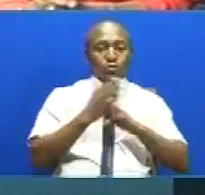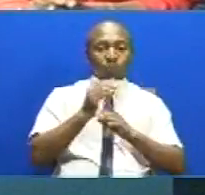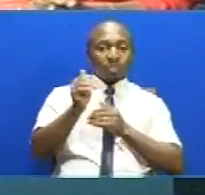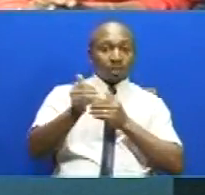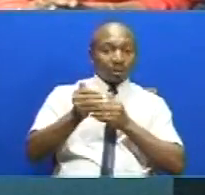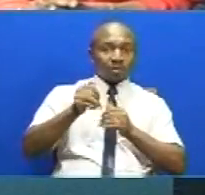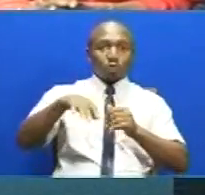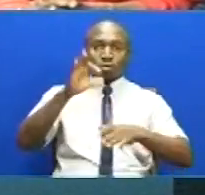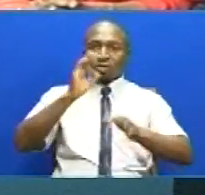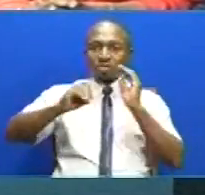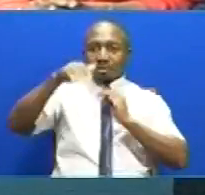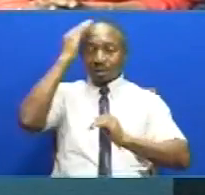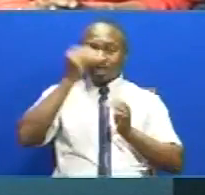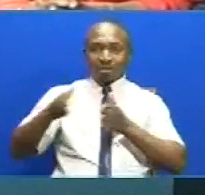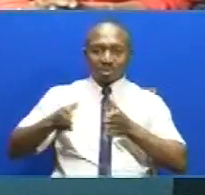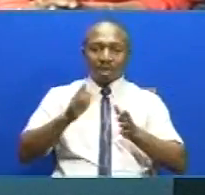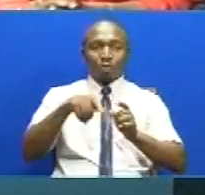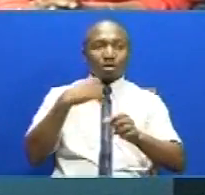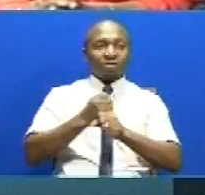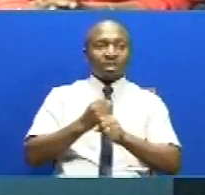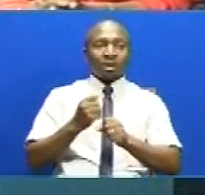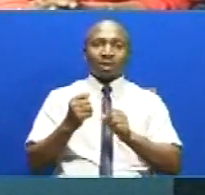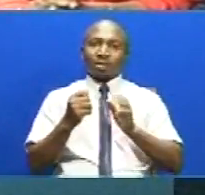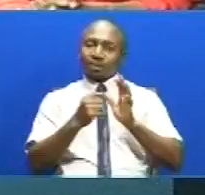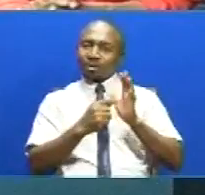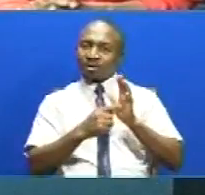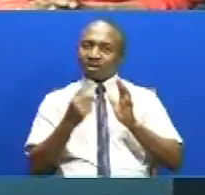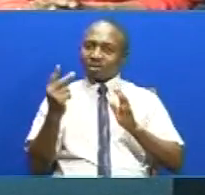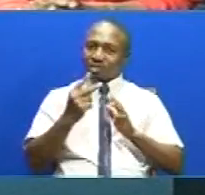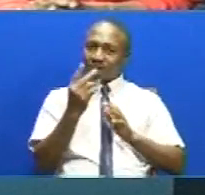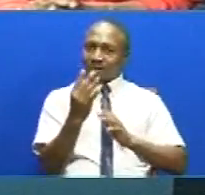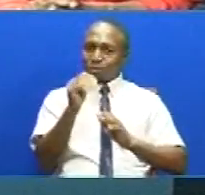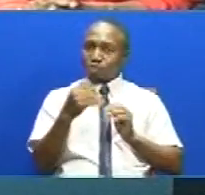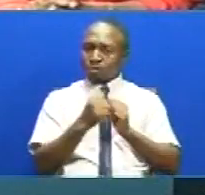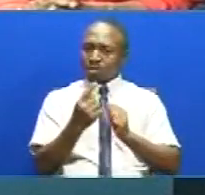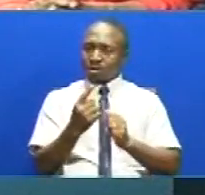wa serikali za mitaa utakaofanyika Novemba 24. Lakini taarifa